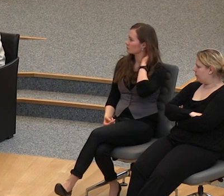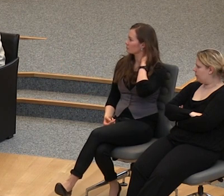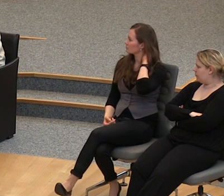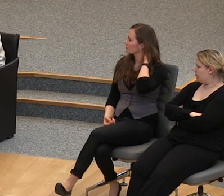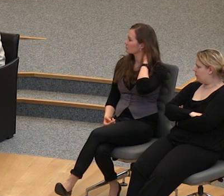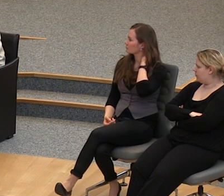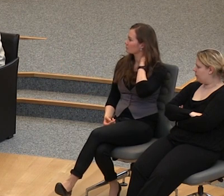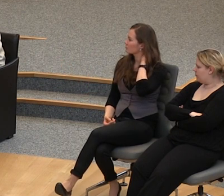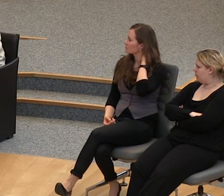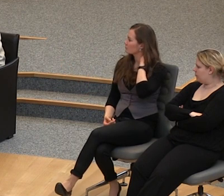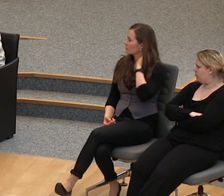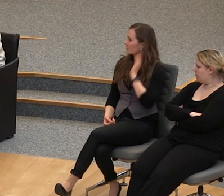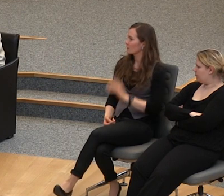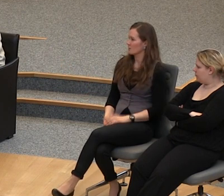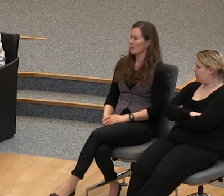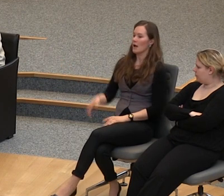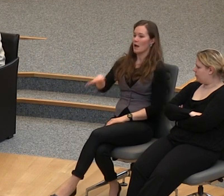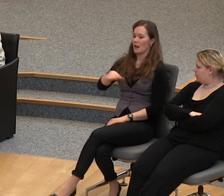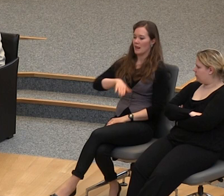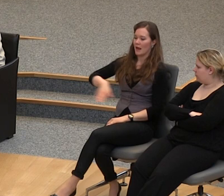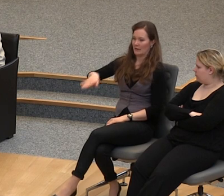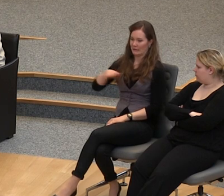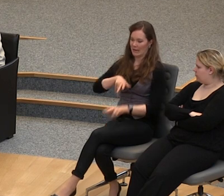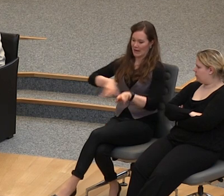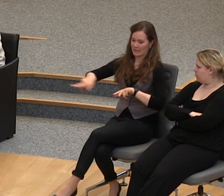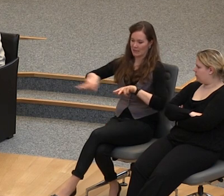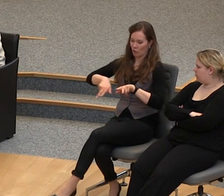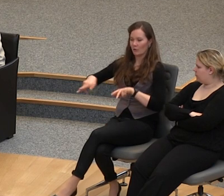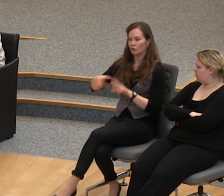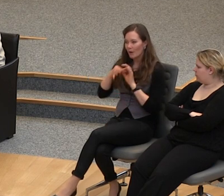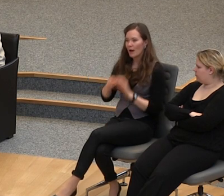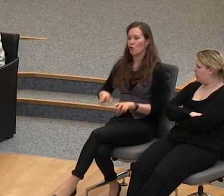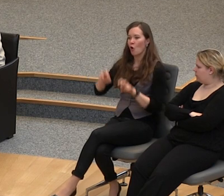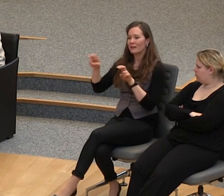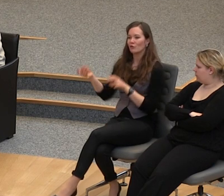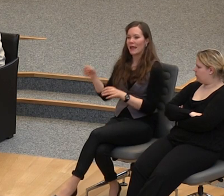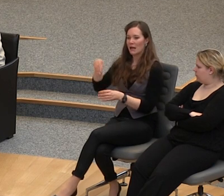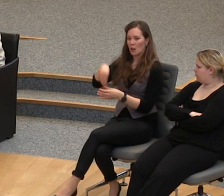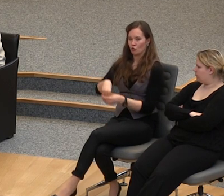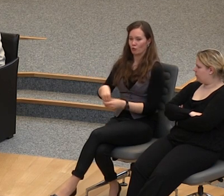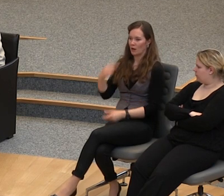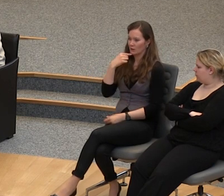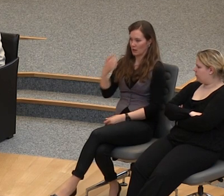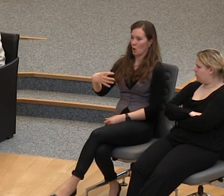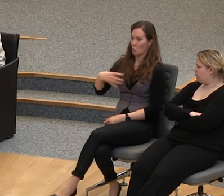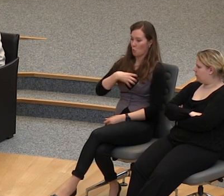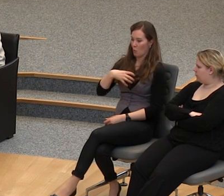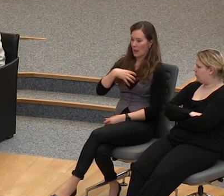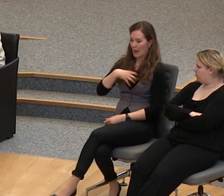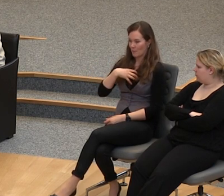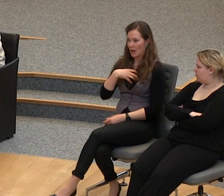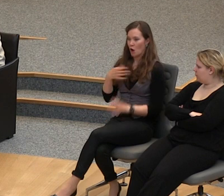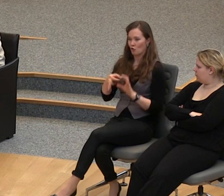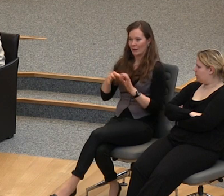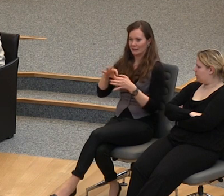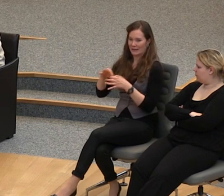richtige Ansprechpartner. Aus der Sicht der Landesregierung gibt es bei der Umsetzung der Inklusion nicht das Problem der